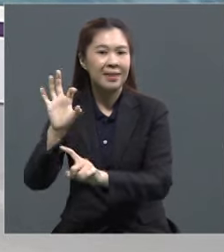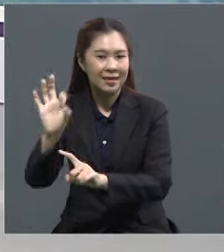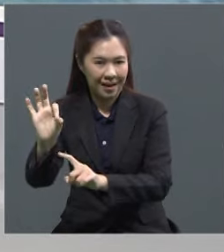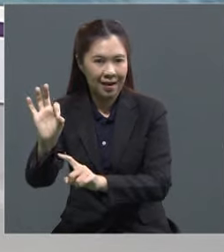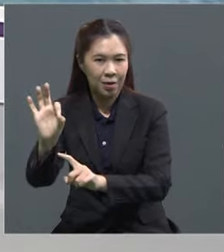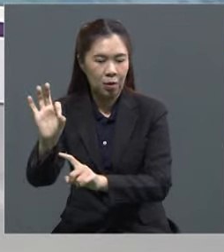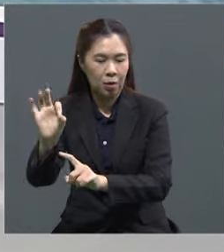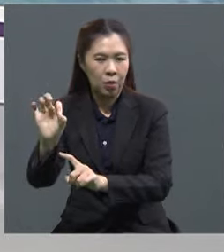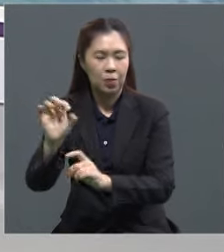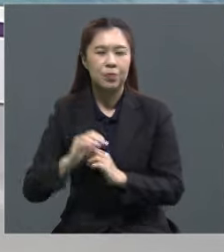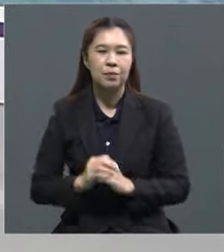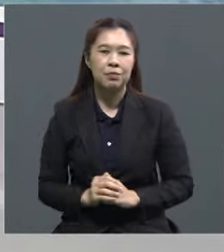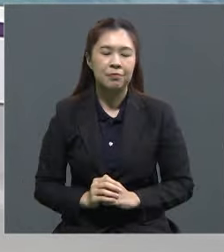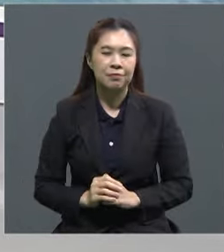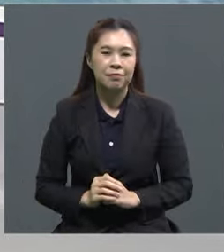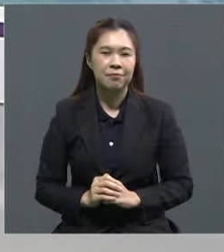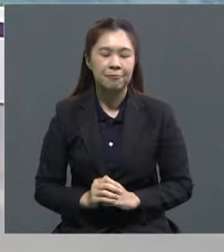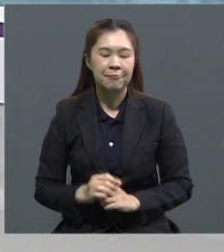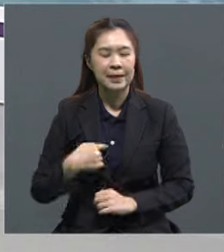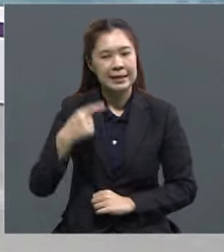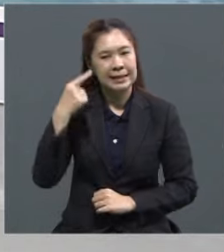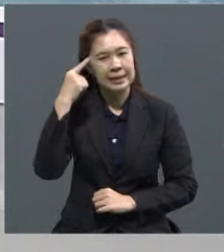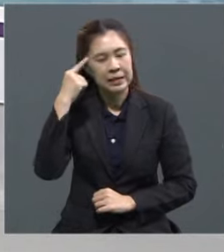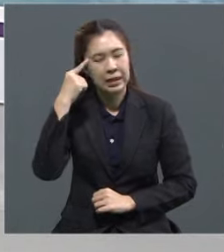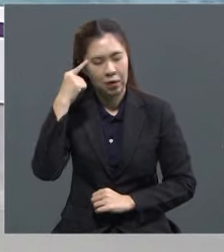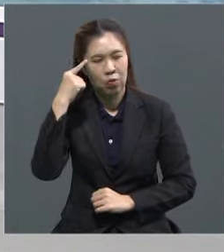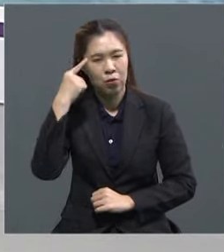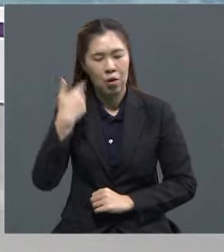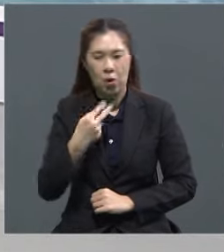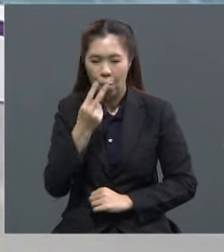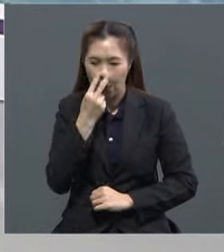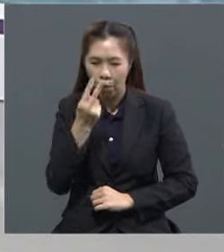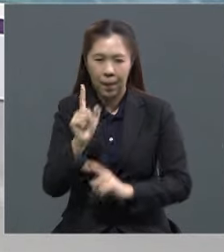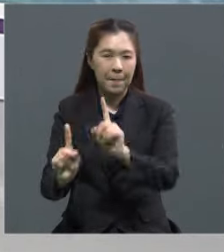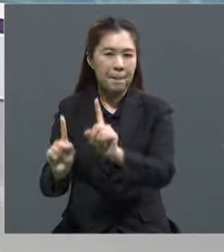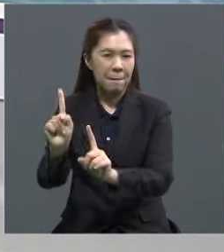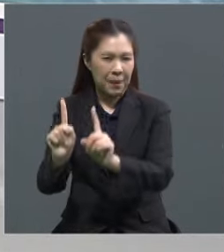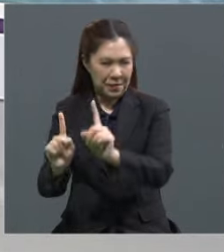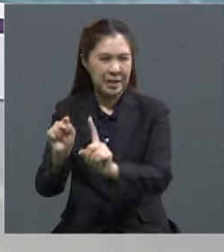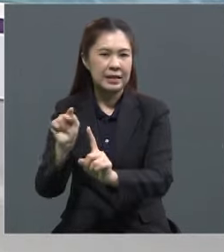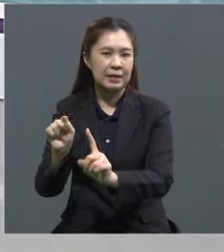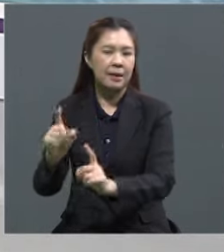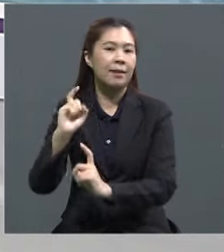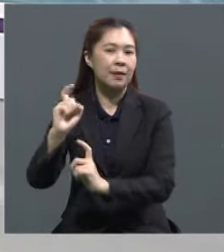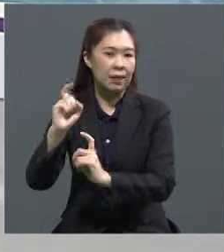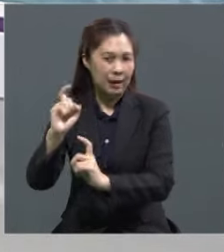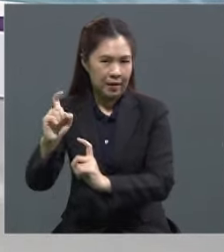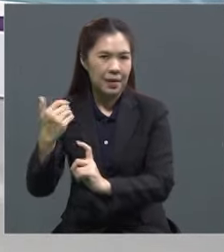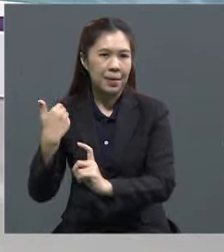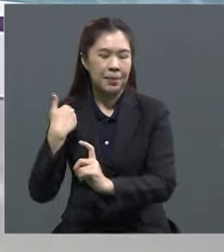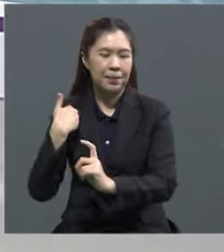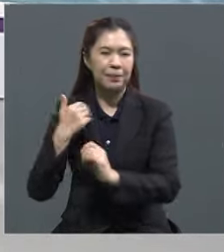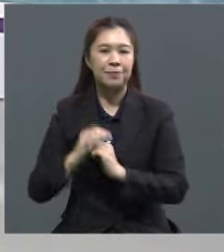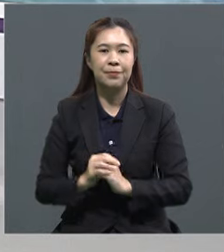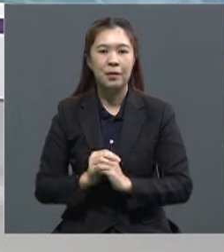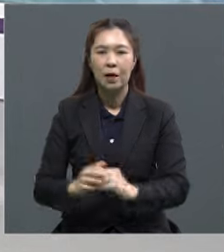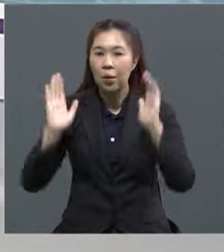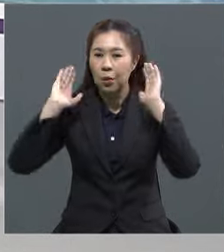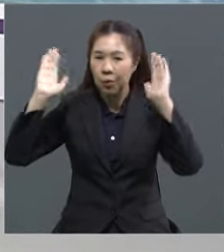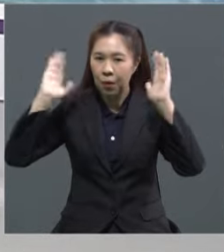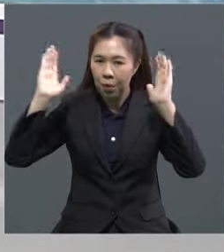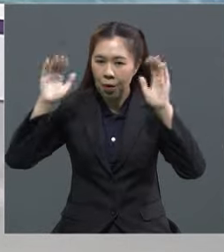นี้เนี่ยเพราะฉะนั้นสิ่งที่ทำได้เนี่ยเรารู้แล้วเราประเมินแล้วว่ามันมีความเสี่ยงอยู่เราก็มีการประชาประชาสัมพันธ